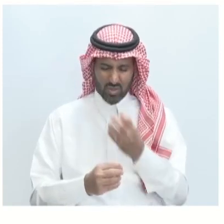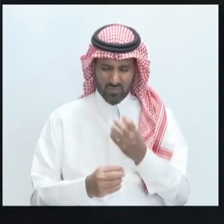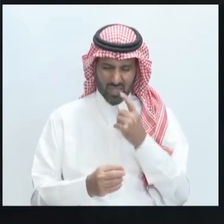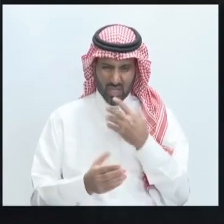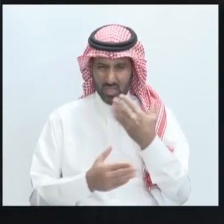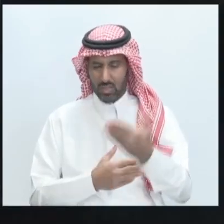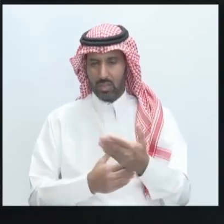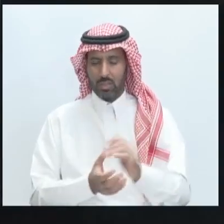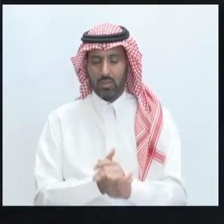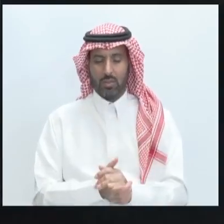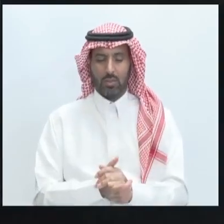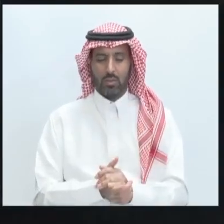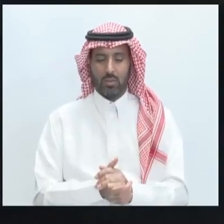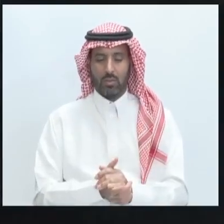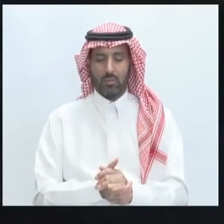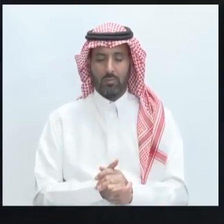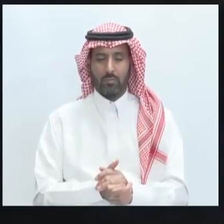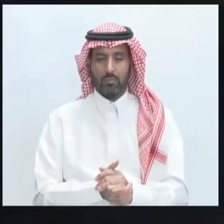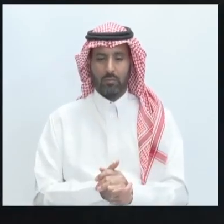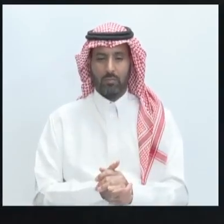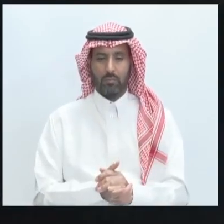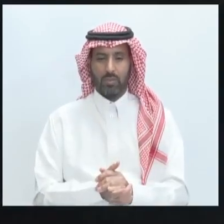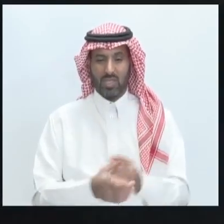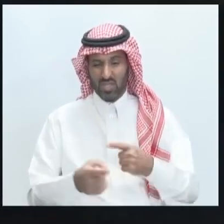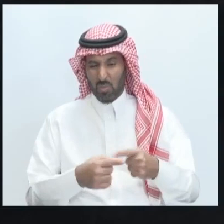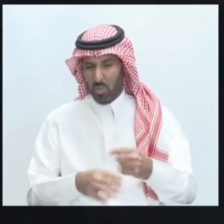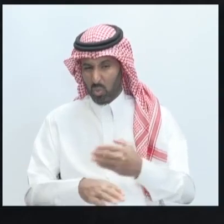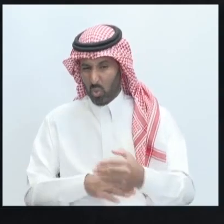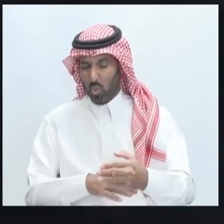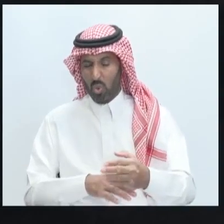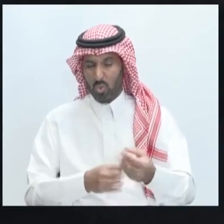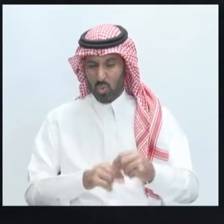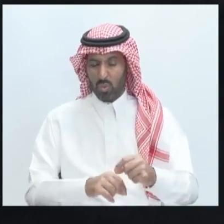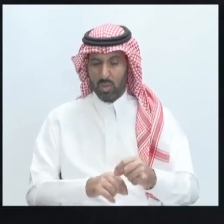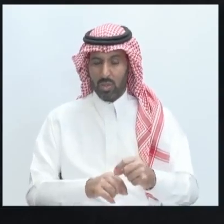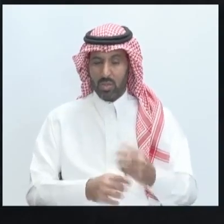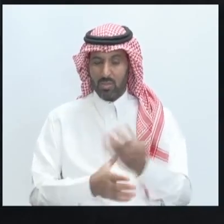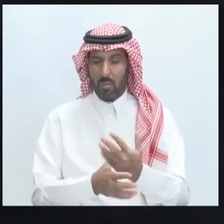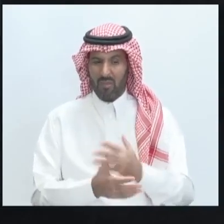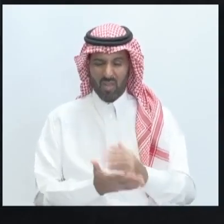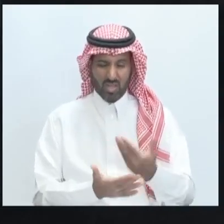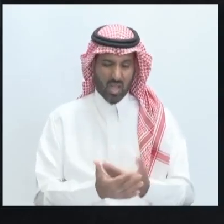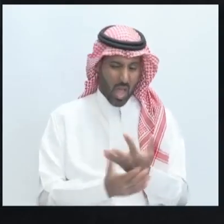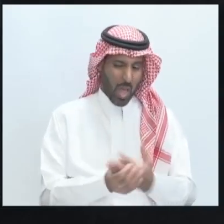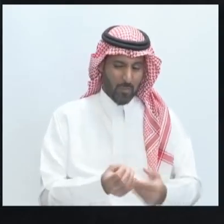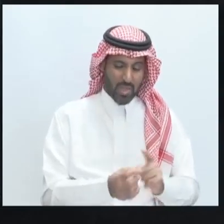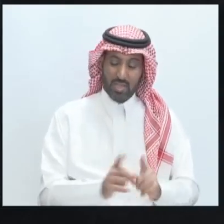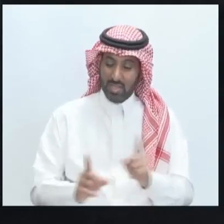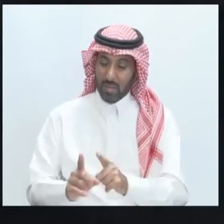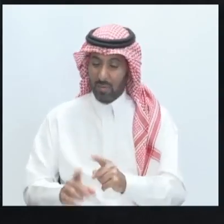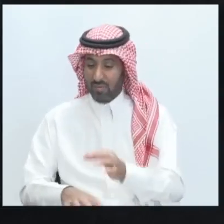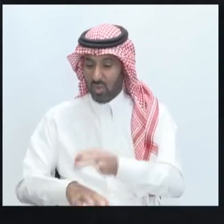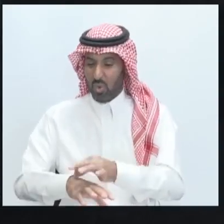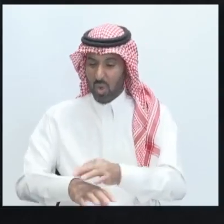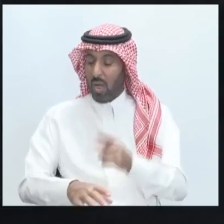الانفعال من خلال الحزن الذي استمر مع منيره بسبب فقدها لابنها ادى ذلك الى